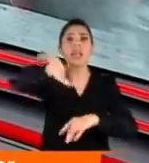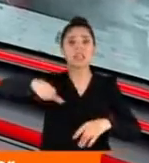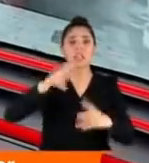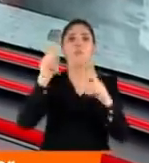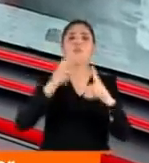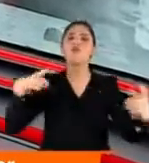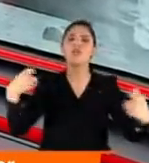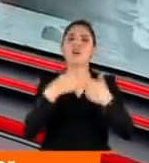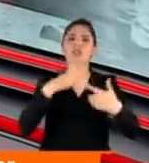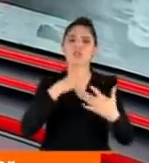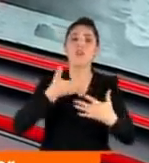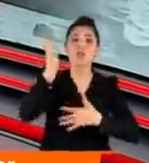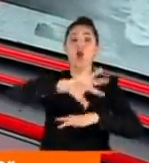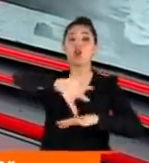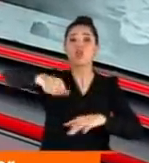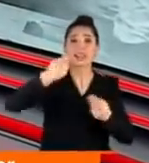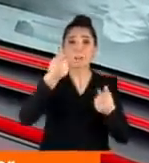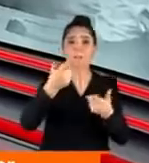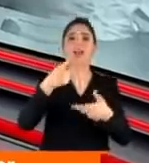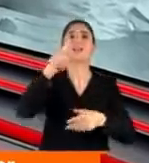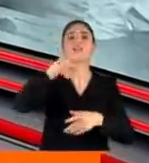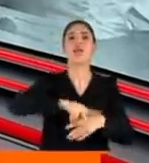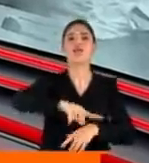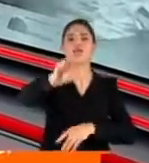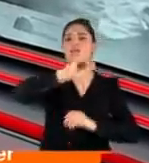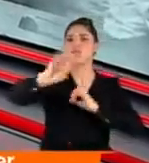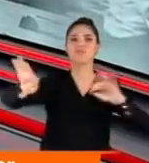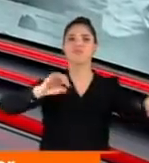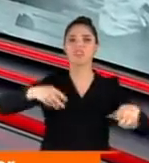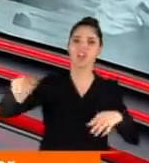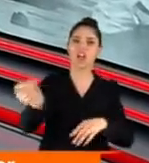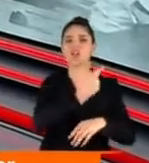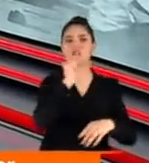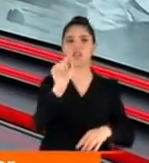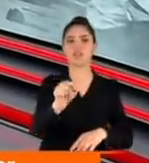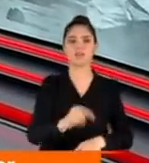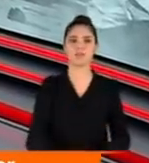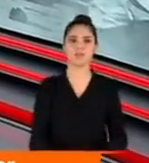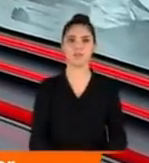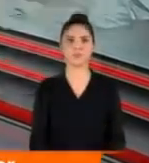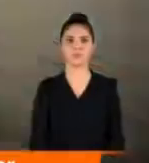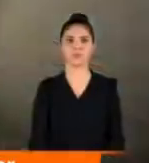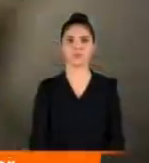de çatıştılar. Ardından da çaldıkları paraların bir kısmını yola saçarak kaçtılar.